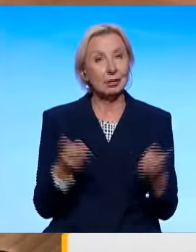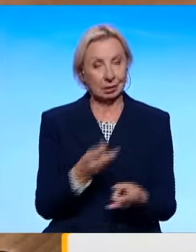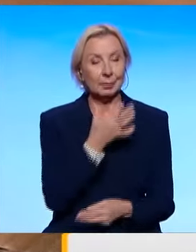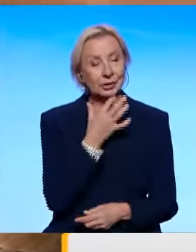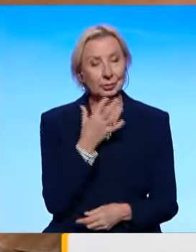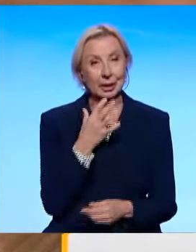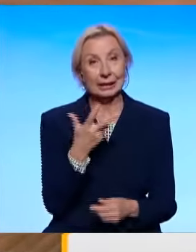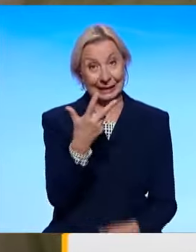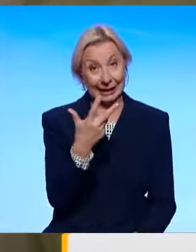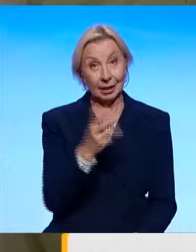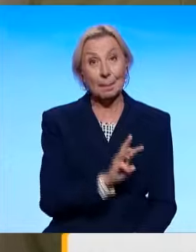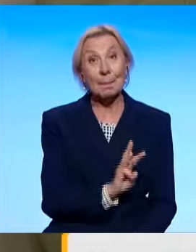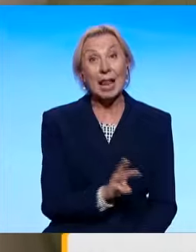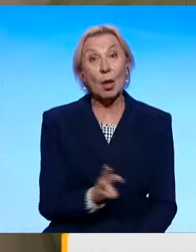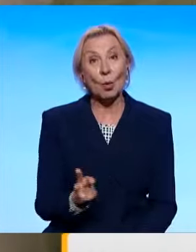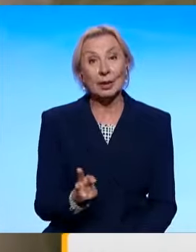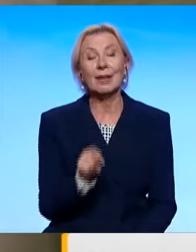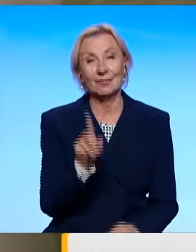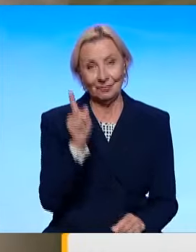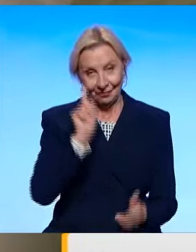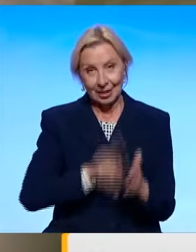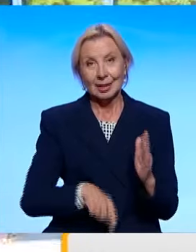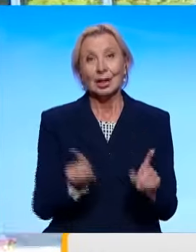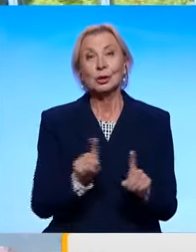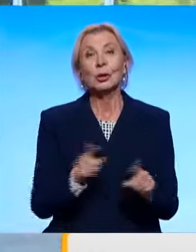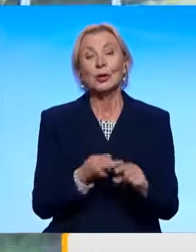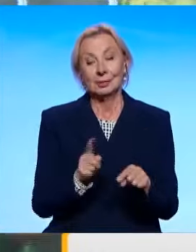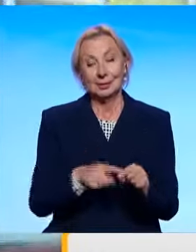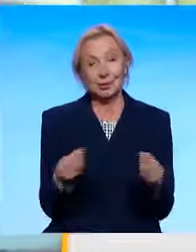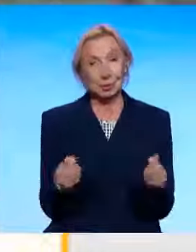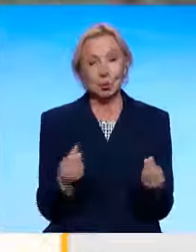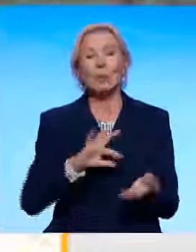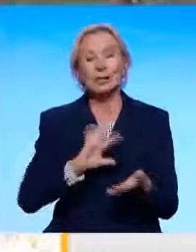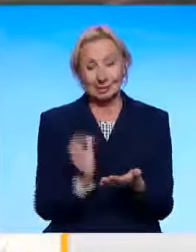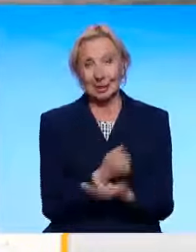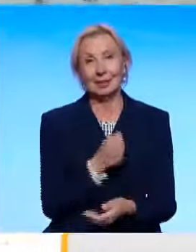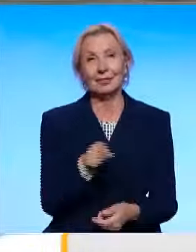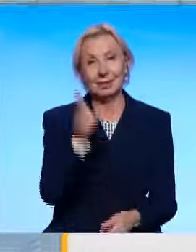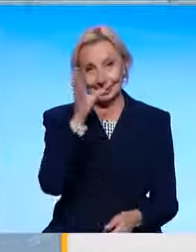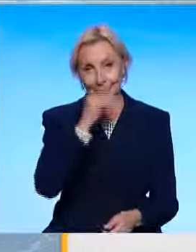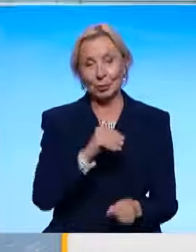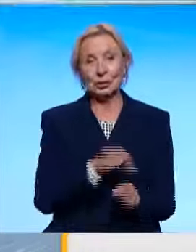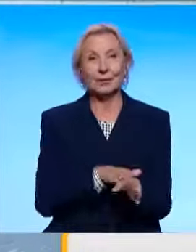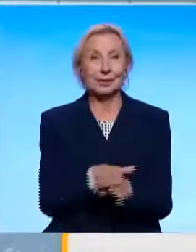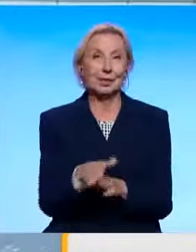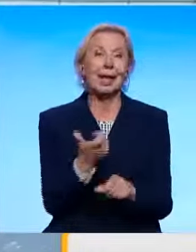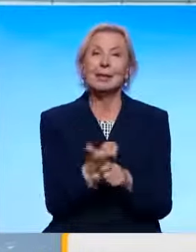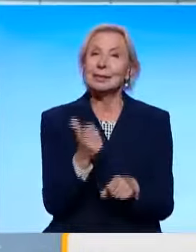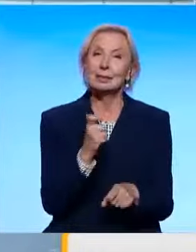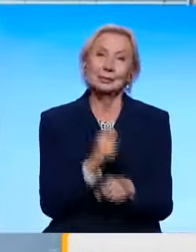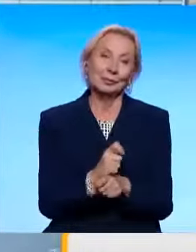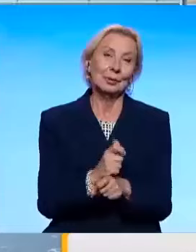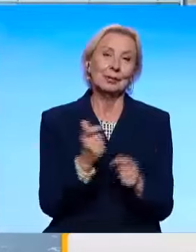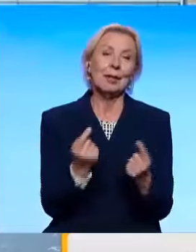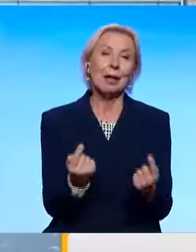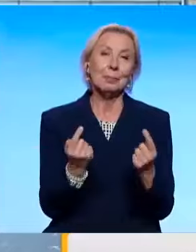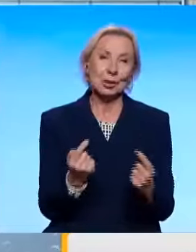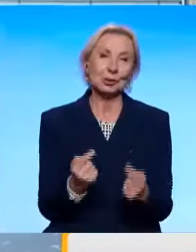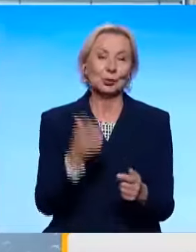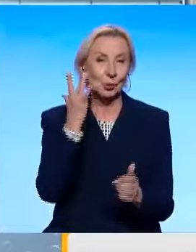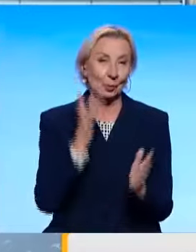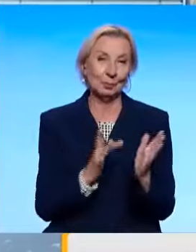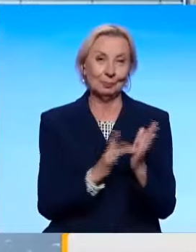чимало – майже 3 мільйони. Та Сашко вірить, що потрібна сума знайдеться. І він зможе втілити свою найбільшу мрію – вже за кілька